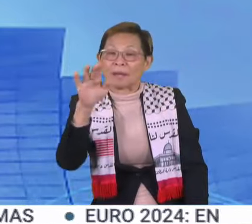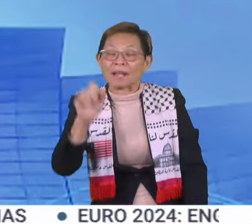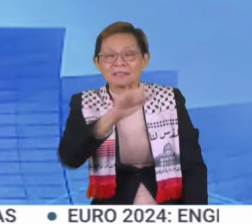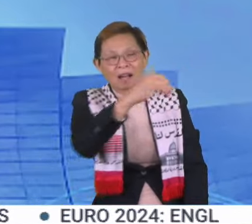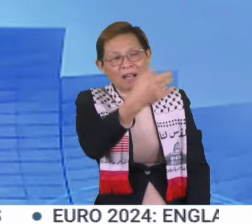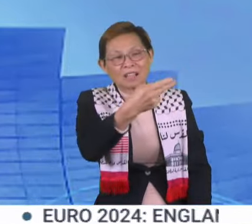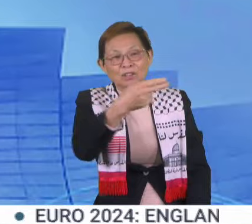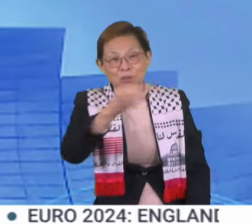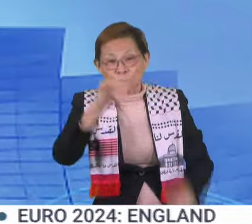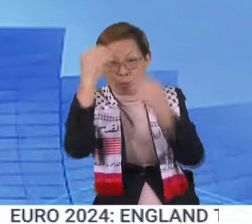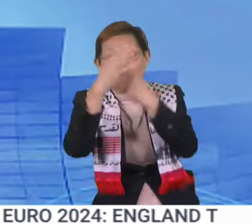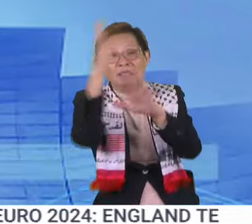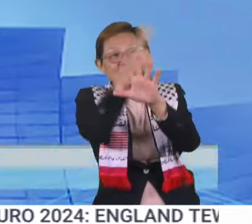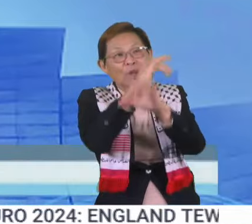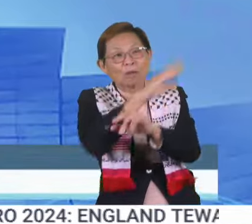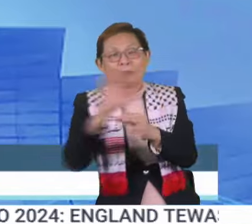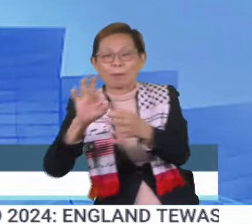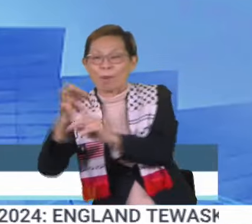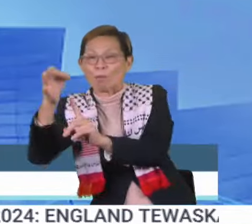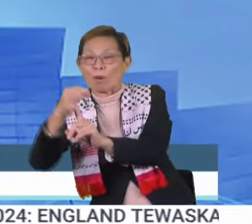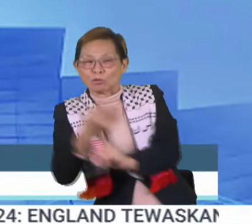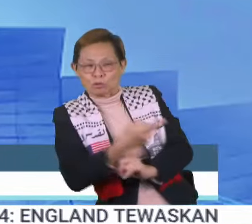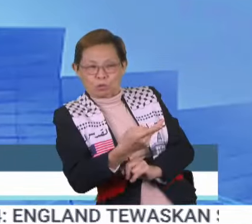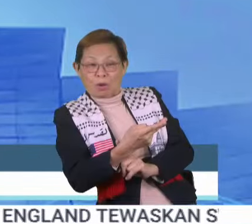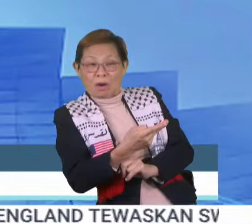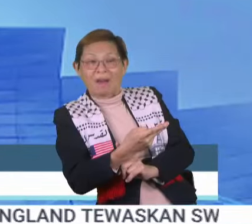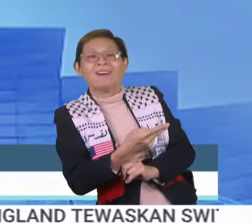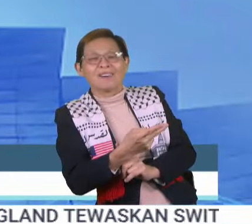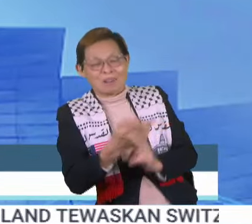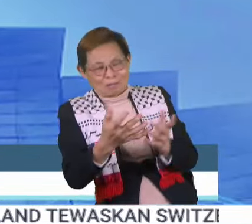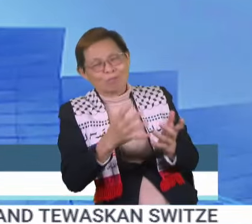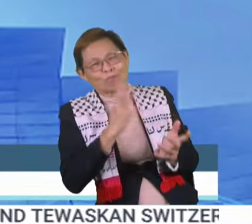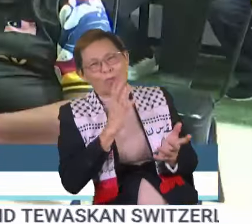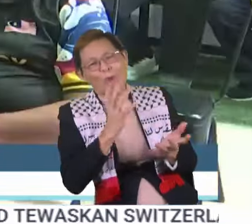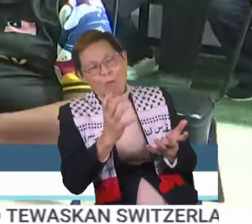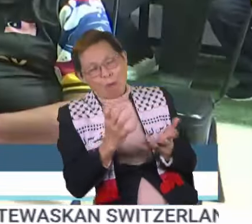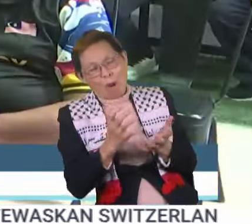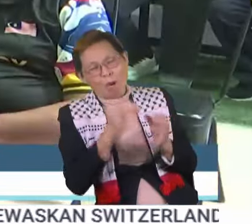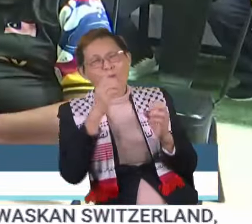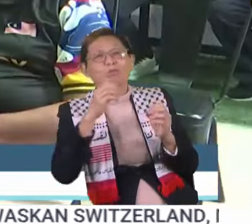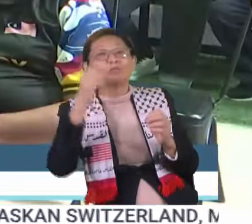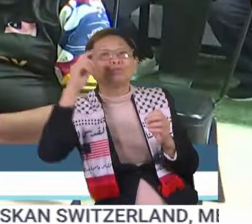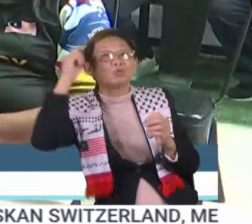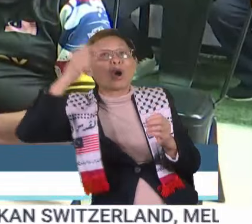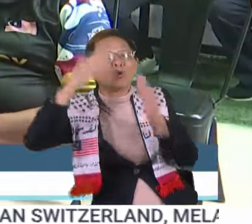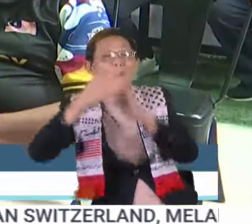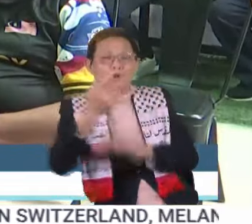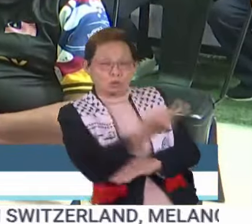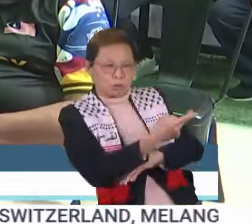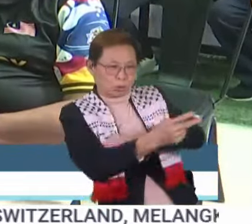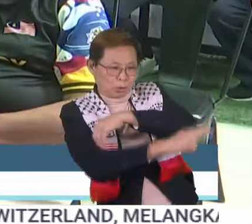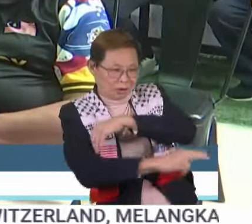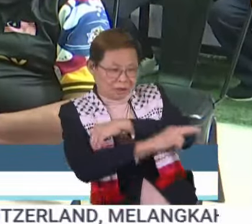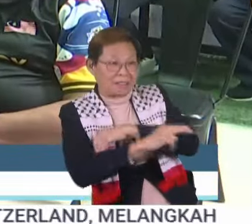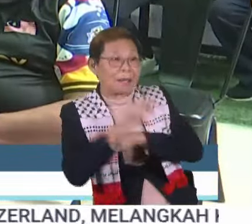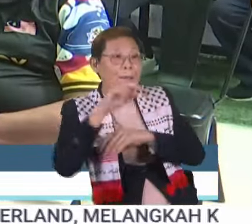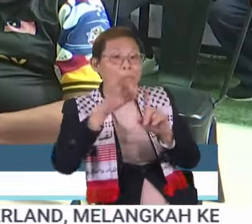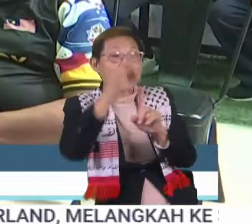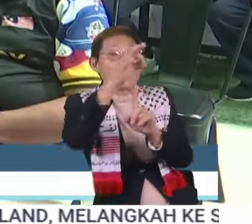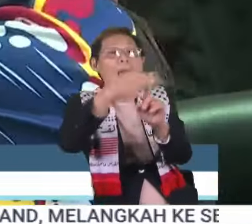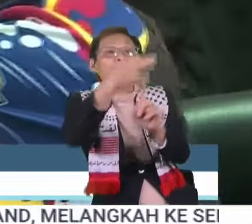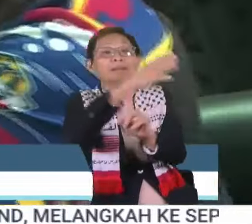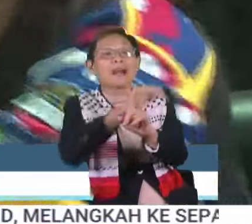Ye-yeo memaklumkan Sarawak dan Pulau Pinang telah menyatakan hasrat berkenaan. Beliau juga memaklumkan kedua-dua negeri berkenaan